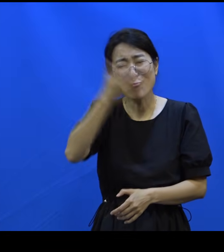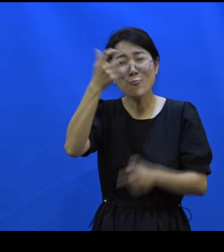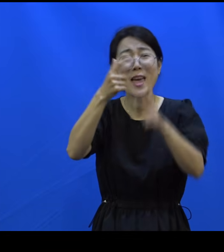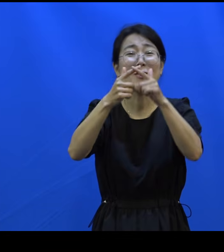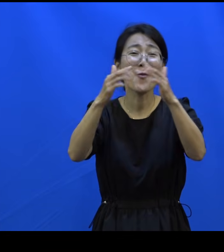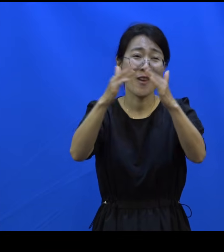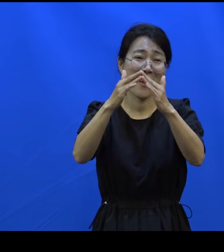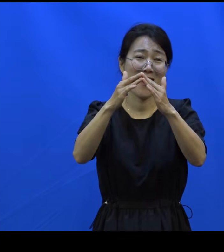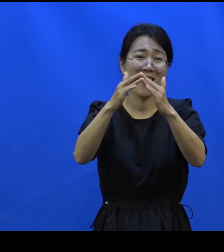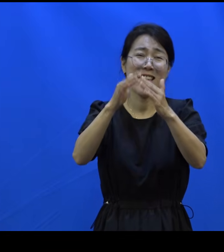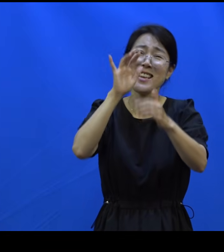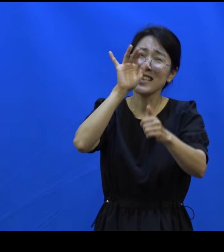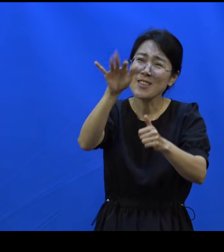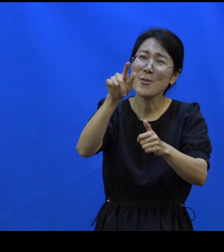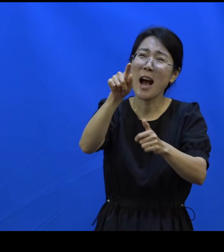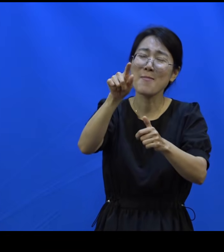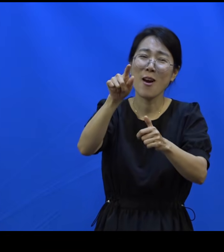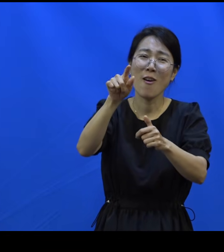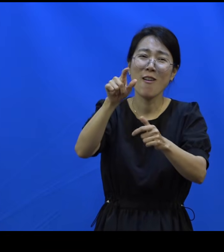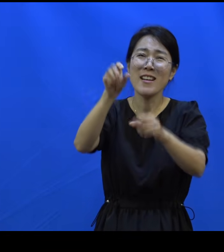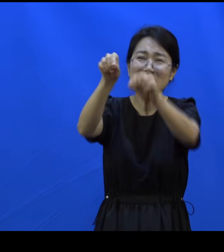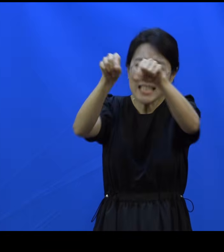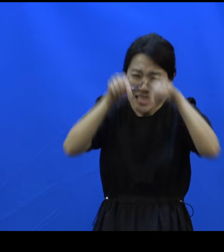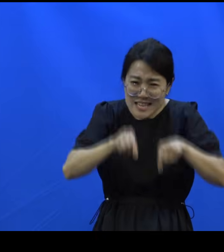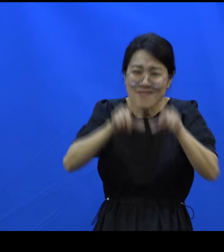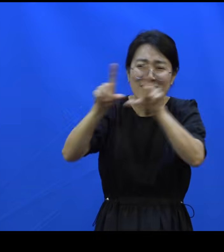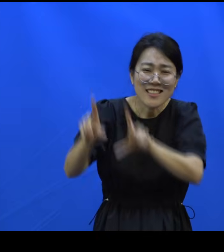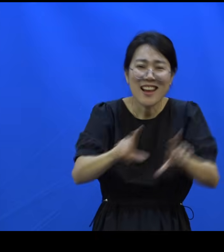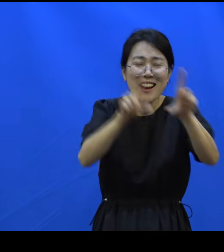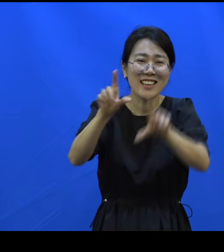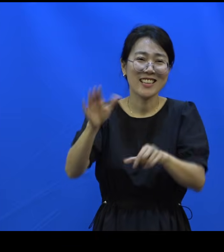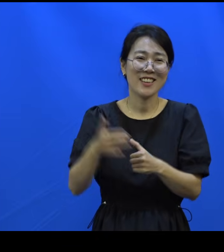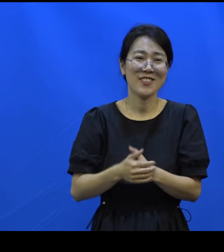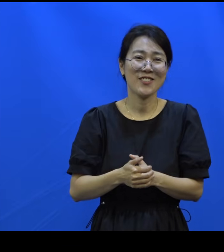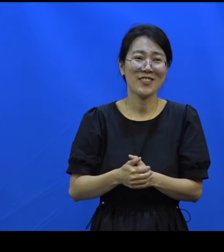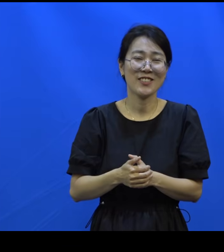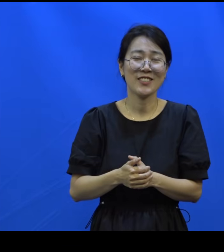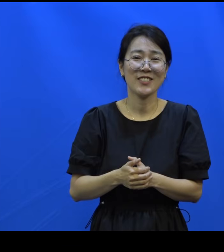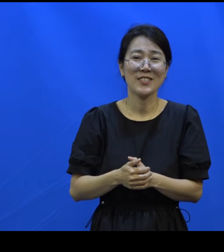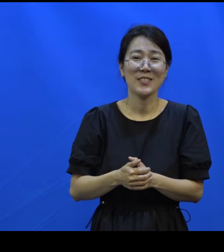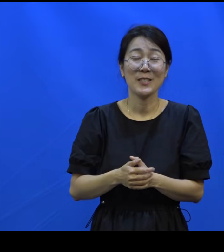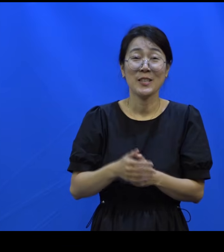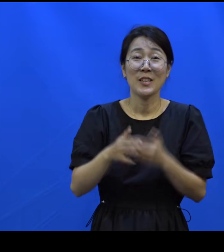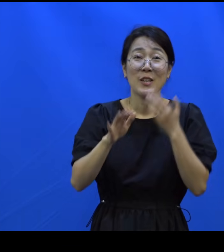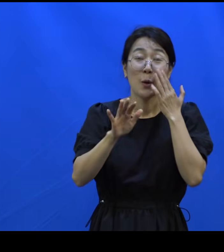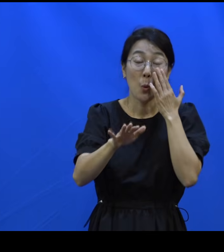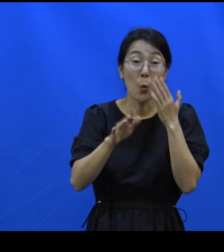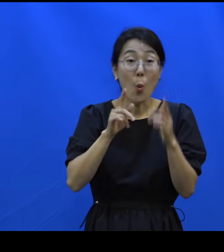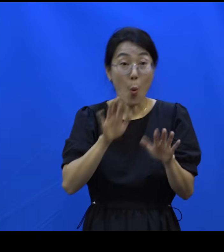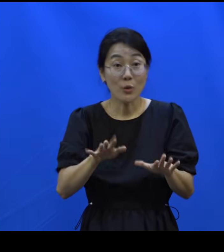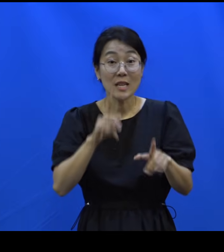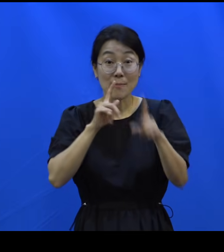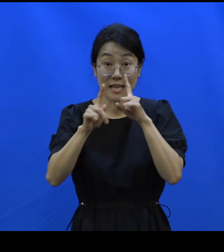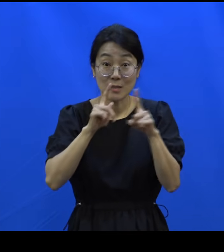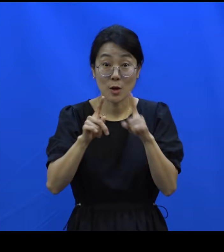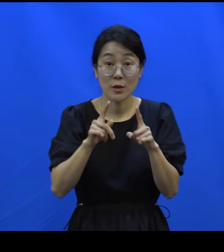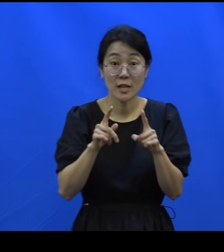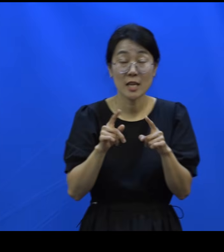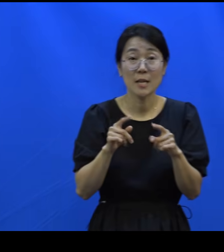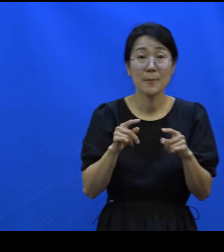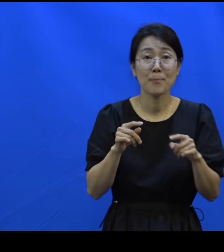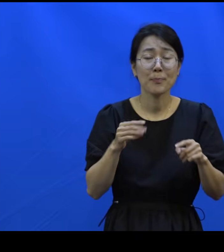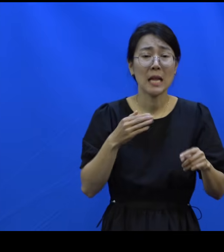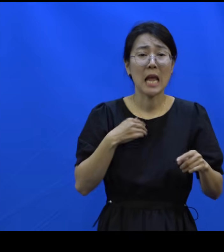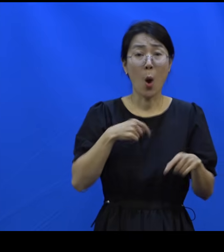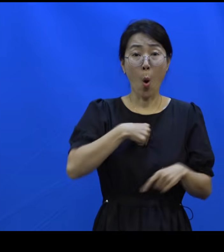끊임없이 일어나요. 주님은 산상수훈을 통해서 대안전 공동체를 꿈꾸게 해요. 사실은 여러분, 오늘 이 말씀들은 개인적으로